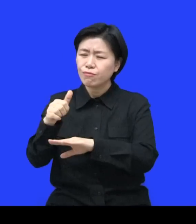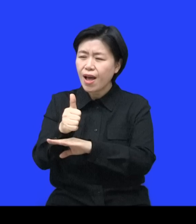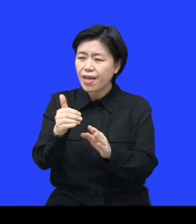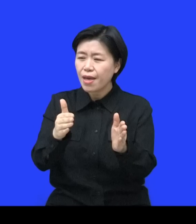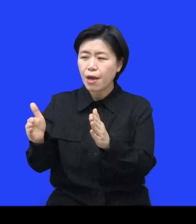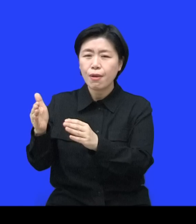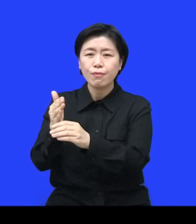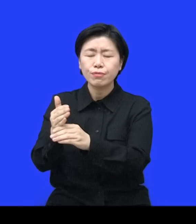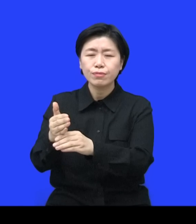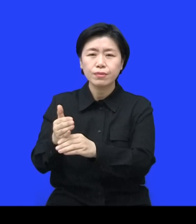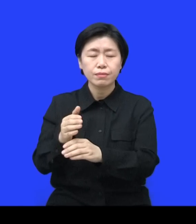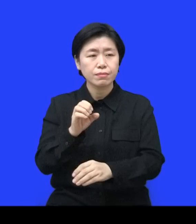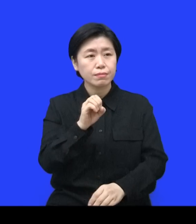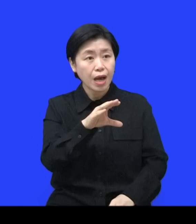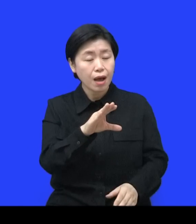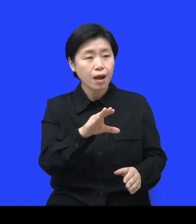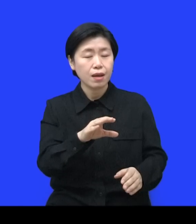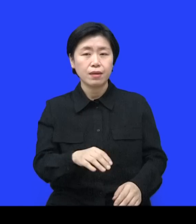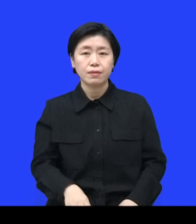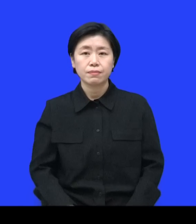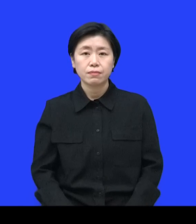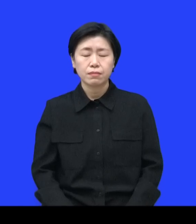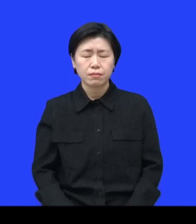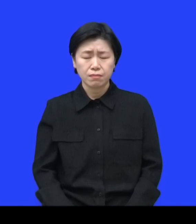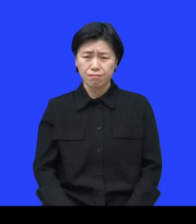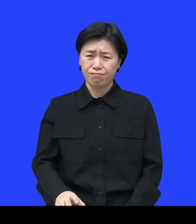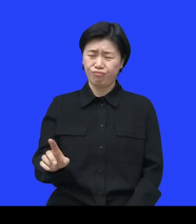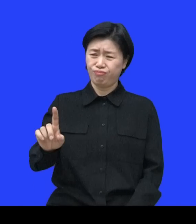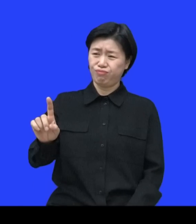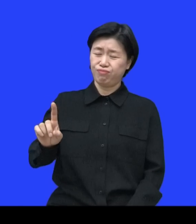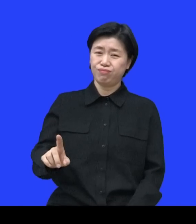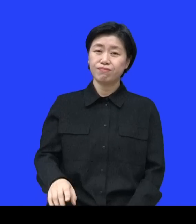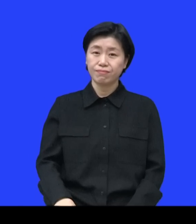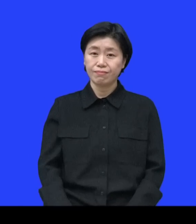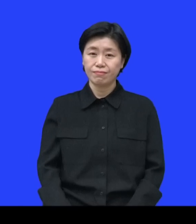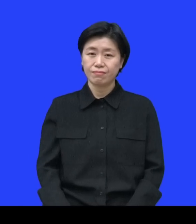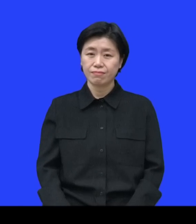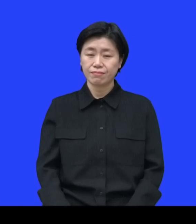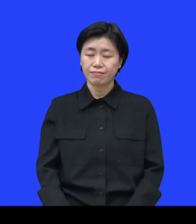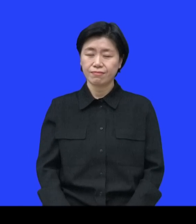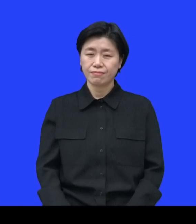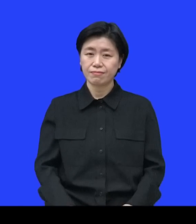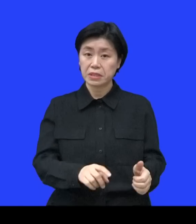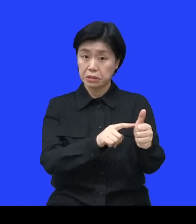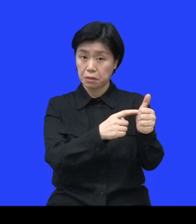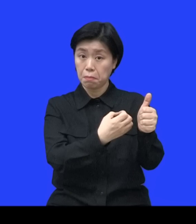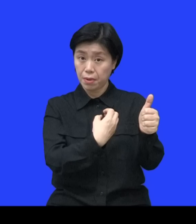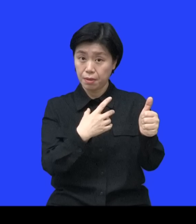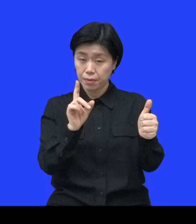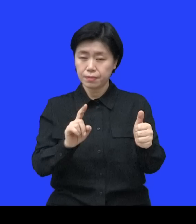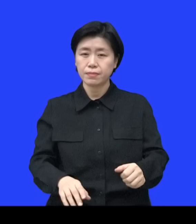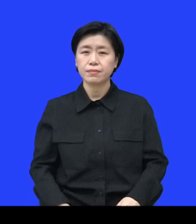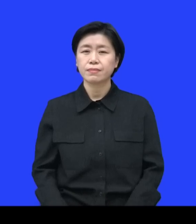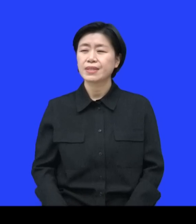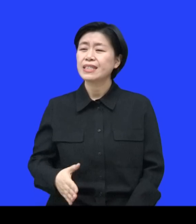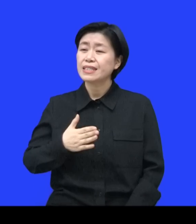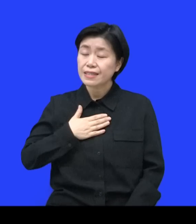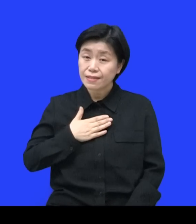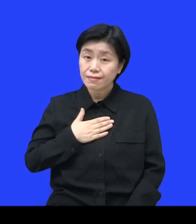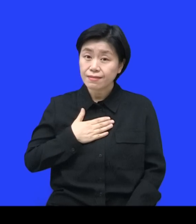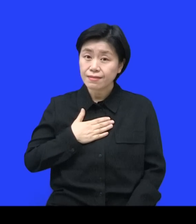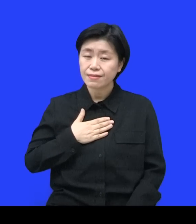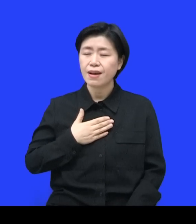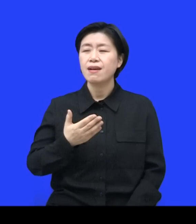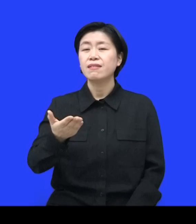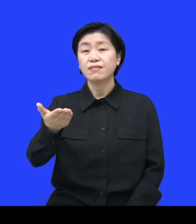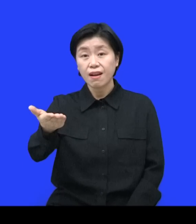표정이 완전 이제 이그러지시는 거예요. 왜 그런지 봤더니 이제 솔직하게 고백을 하시더라고요. 내가 창희 씨가